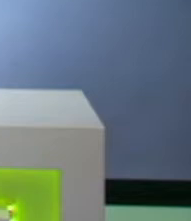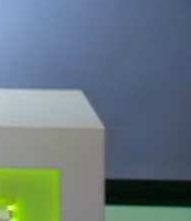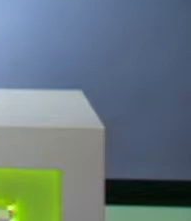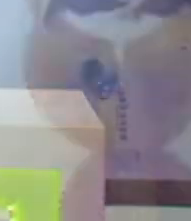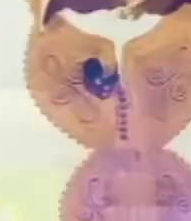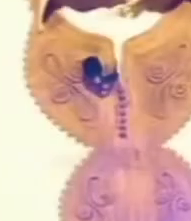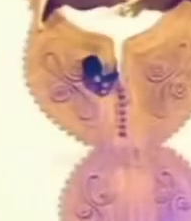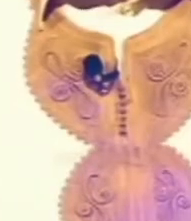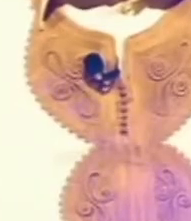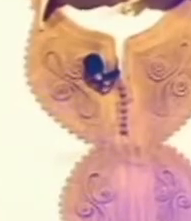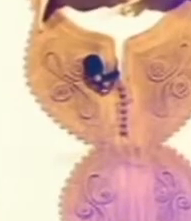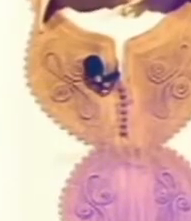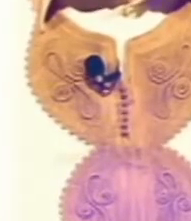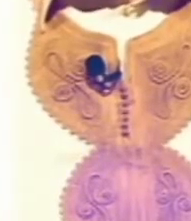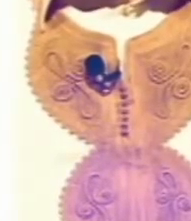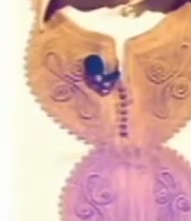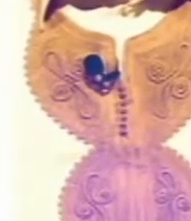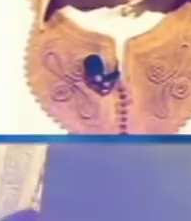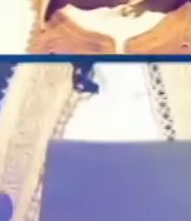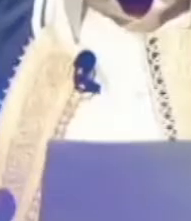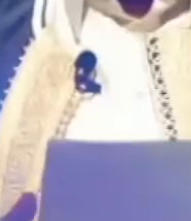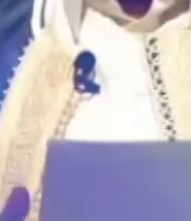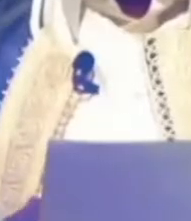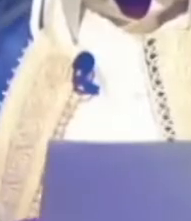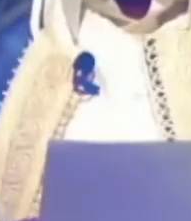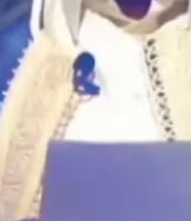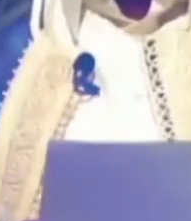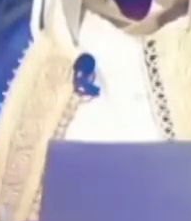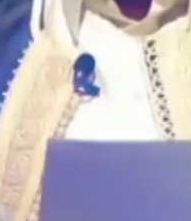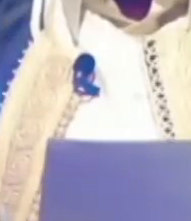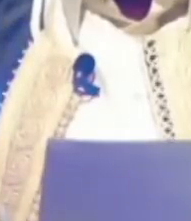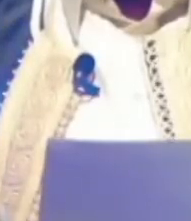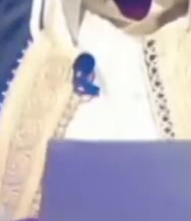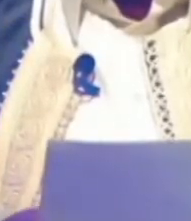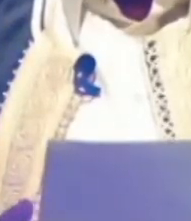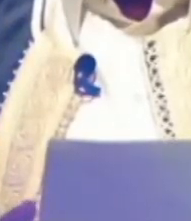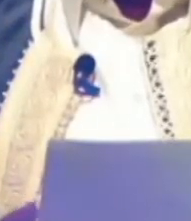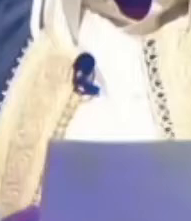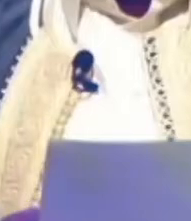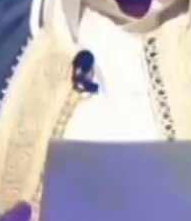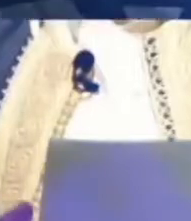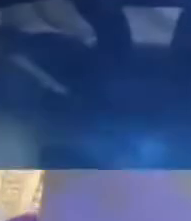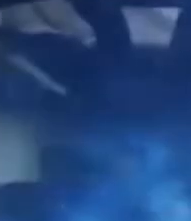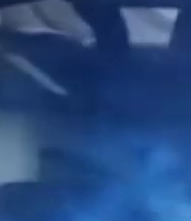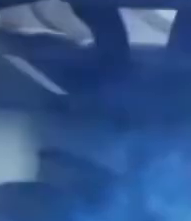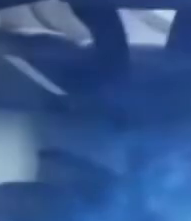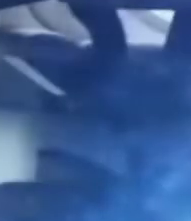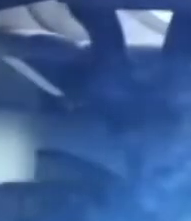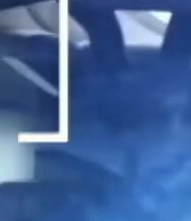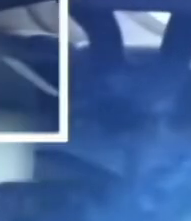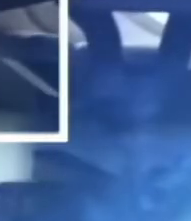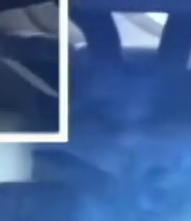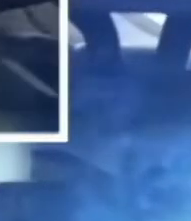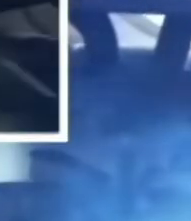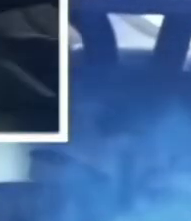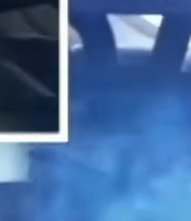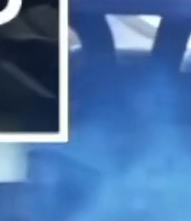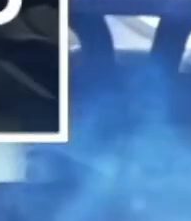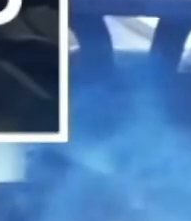نشاورهم ونأخذ من ضياهم إخاء إن أمر الناس